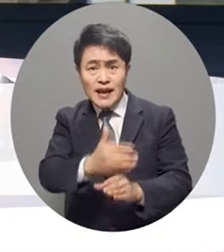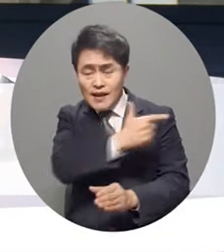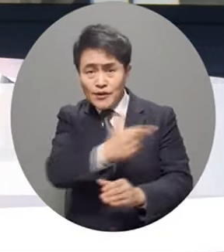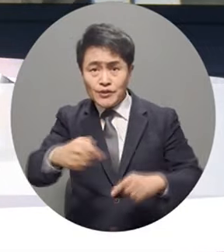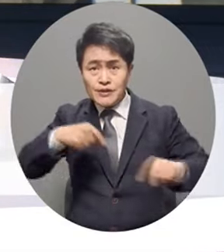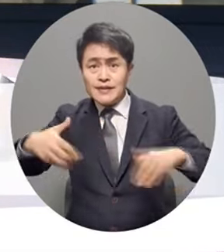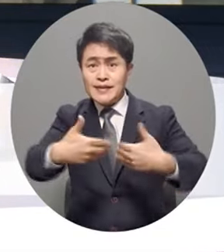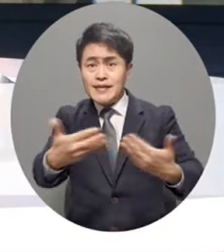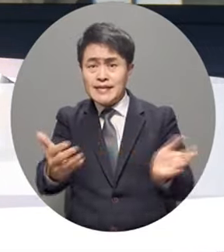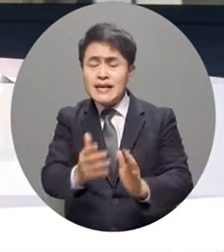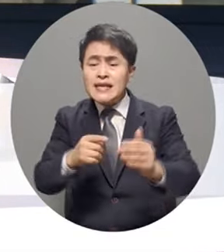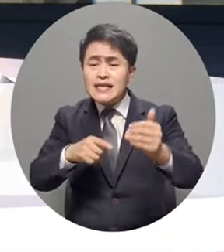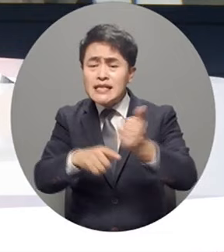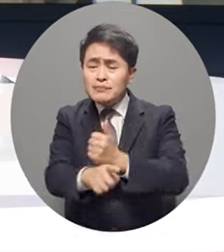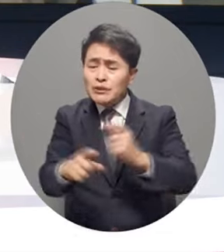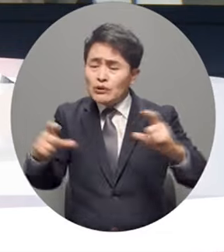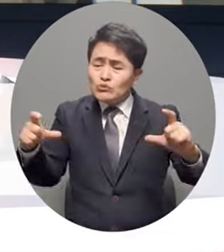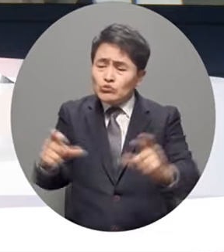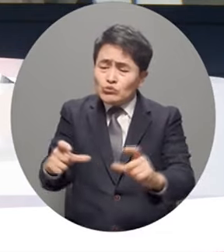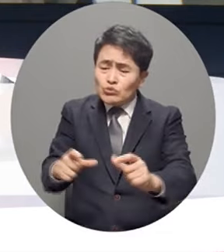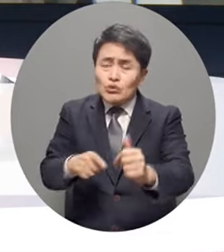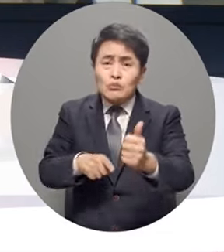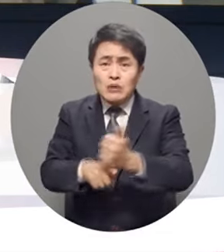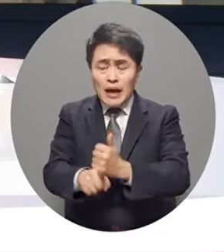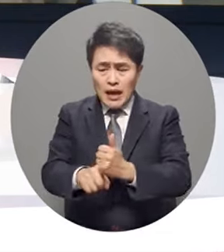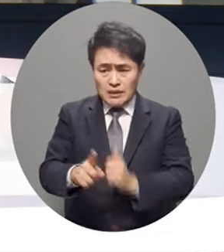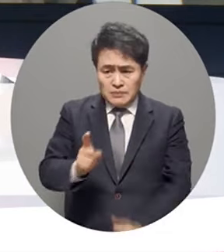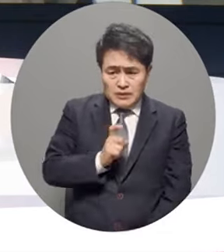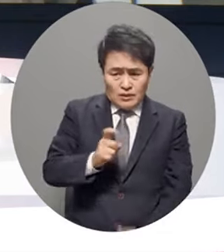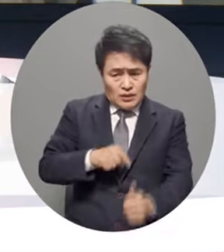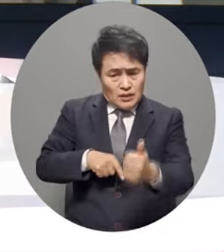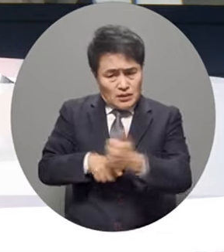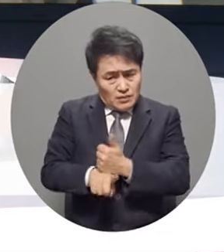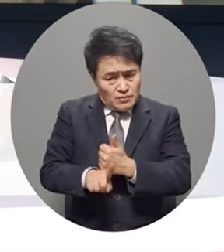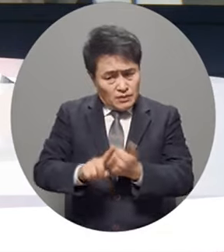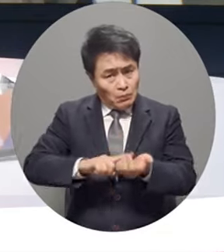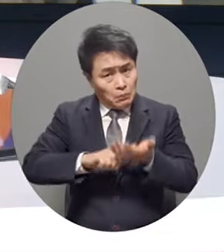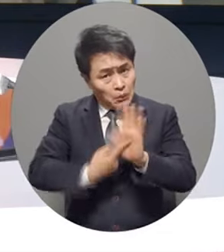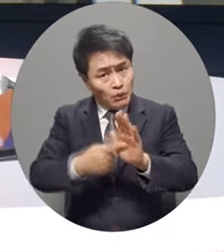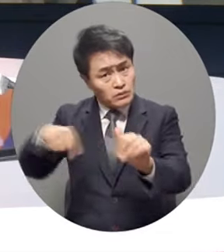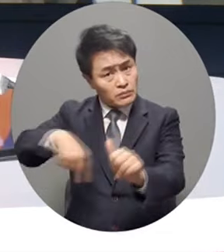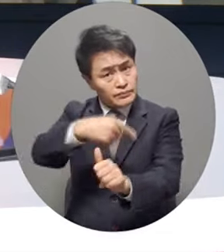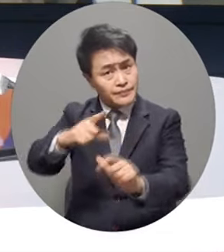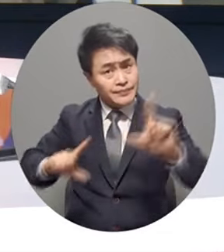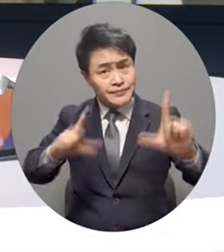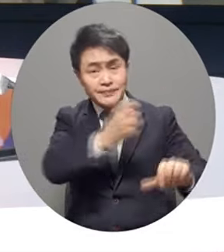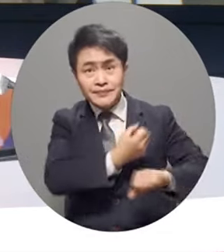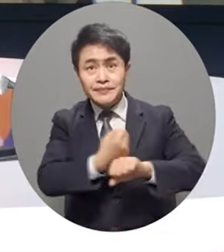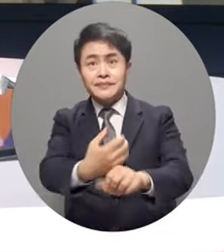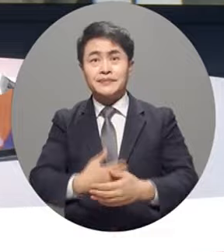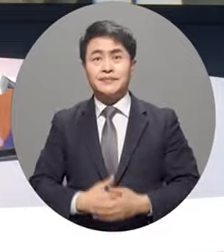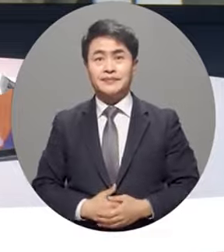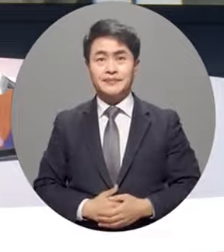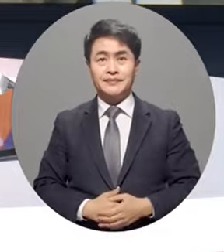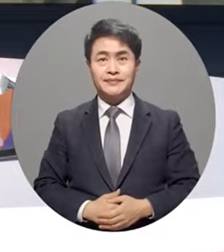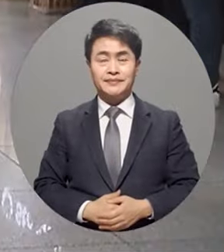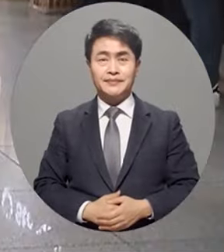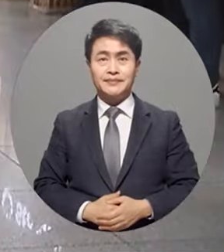정당들은 애써 의미를 축소하면서도 경계심을 숨기지 않는 분위기입니다. 손한을 기자입니다.